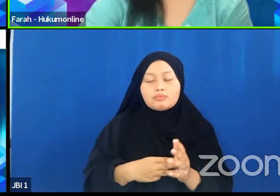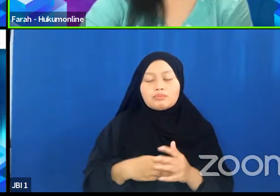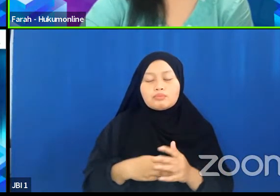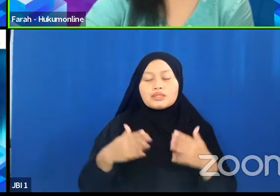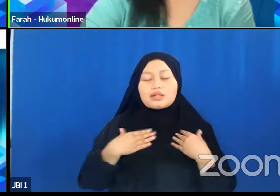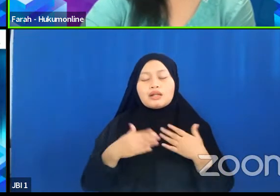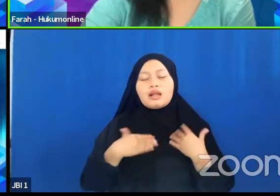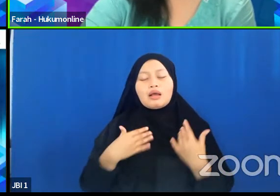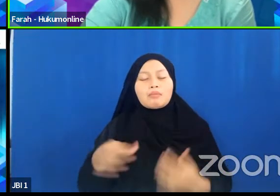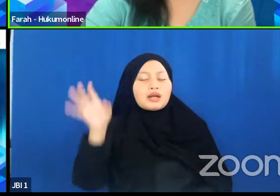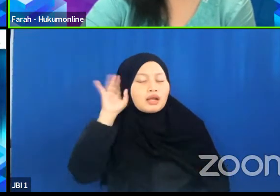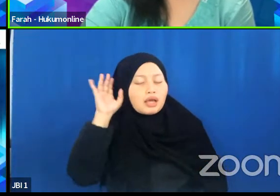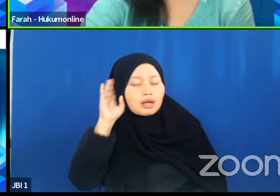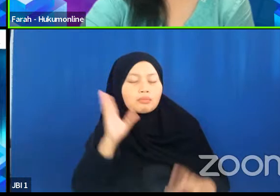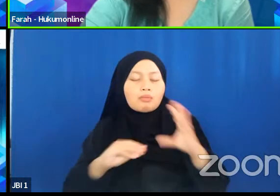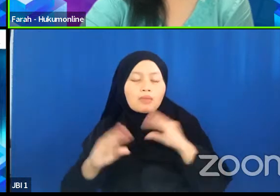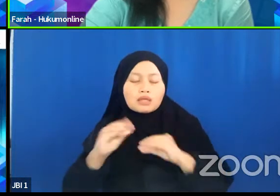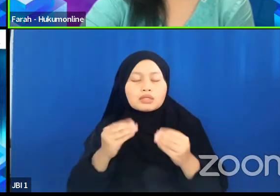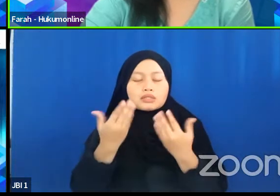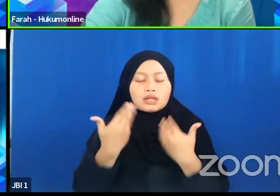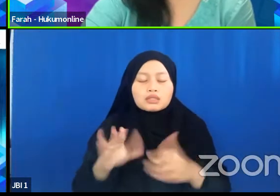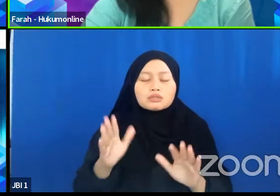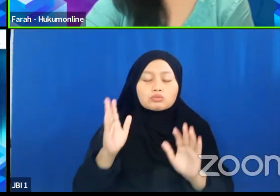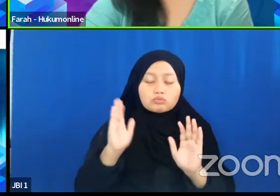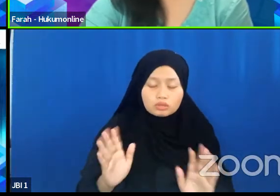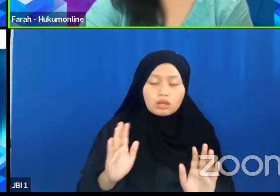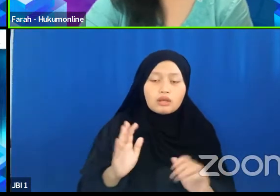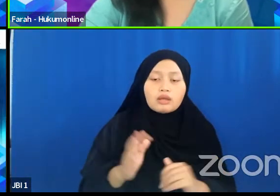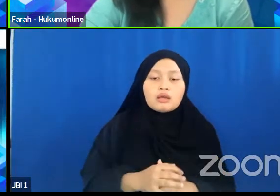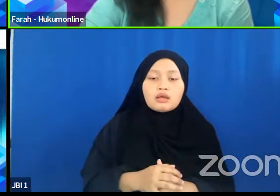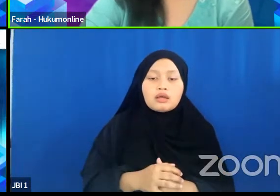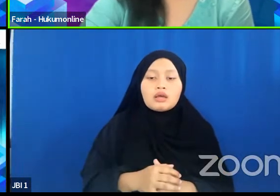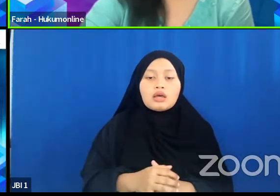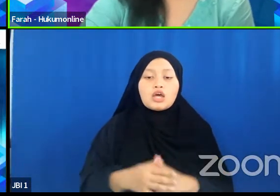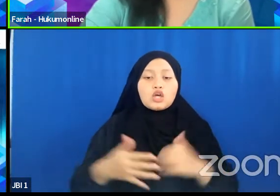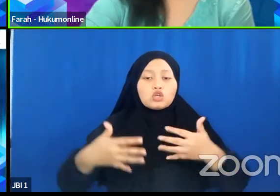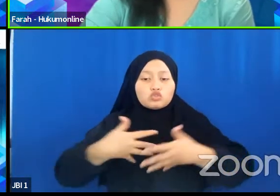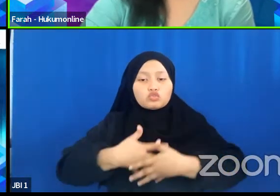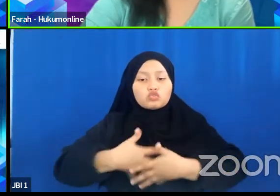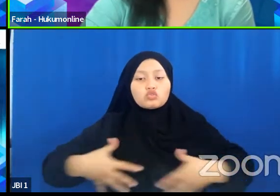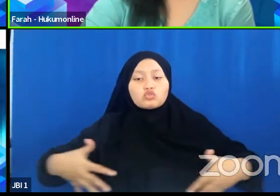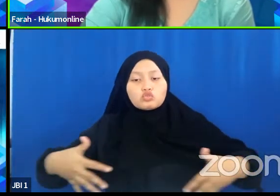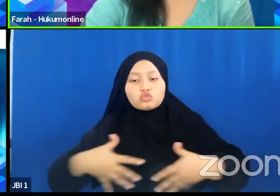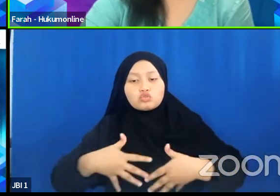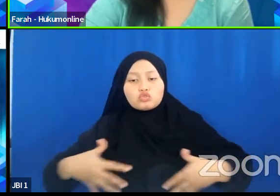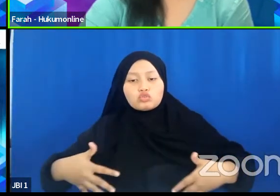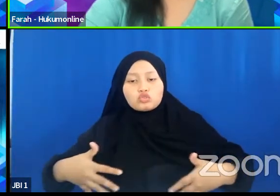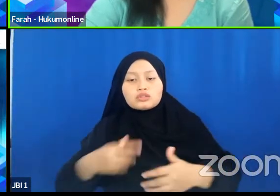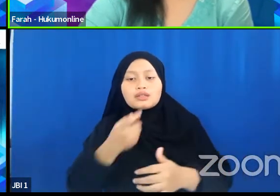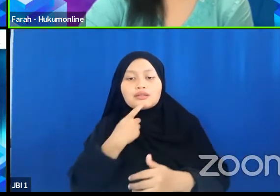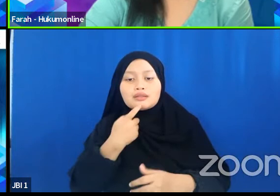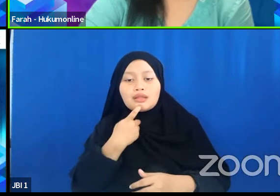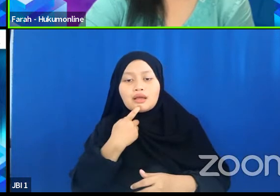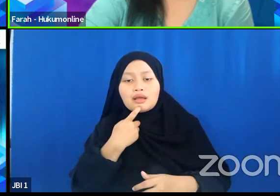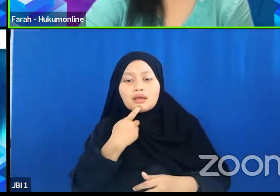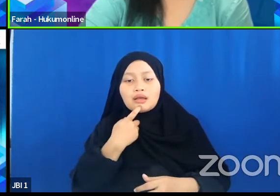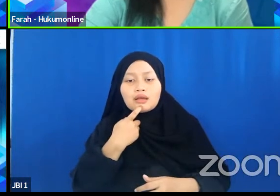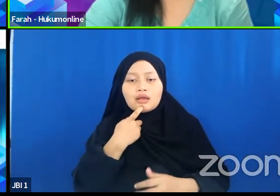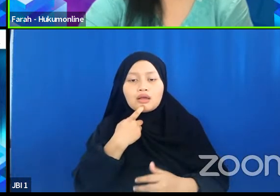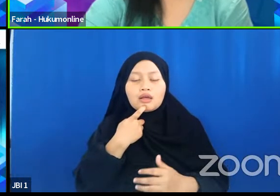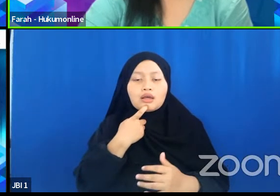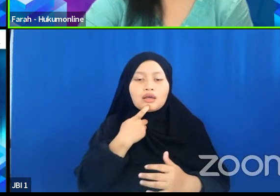ya kemudian apa strukturnya apa yang akan menjadi struktur terkait dengan omk